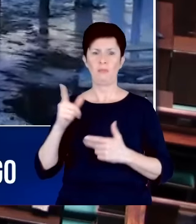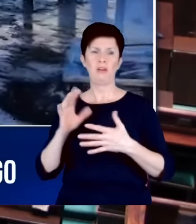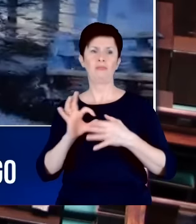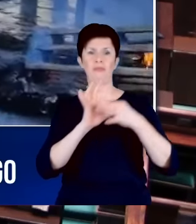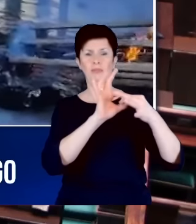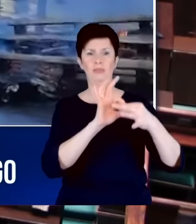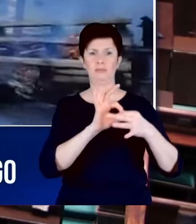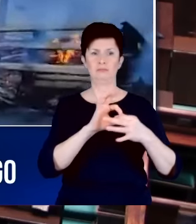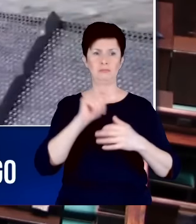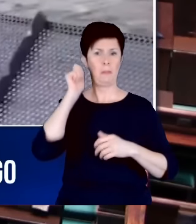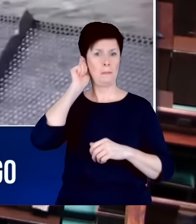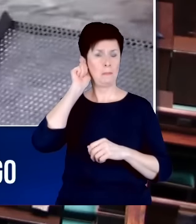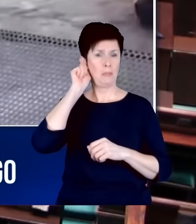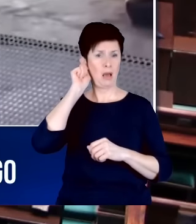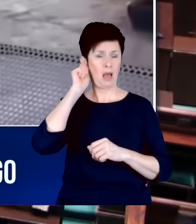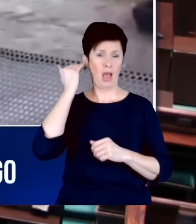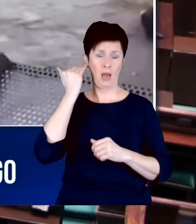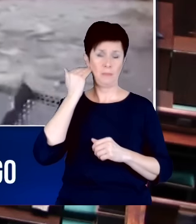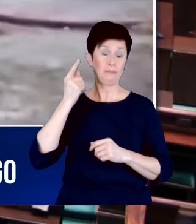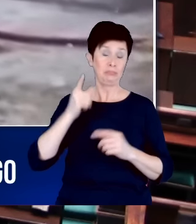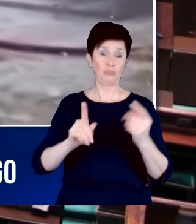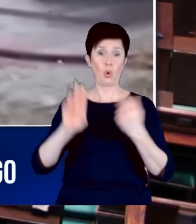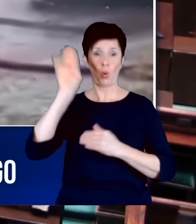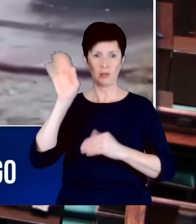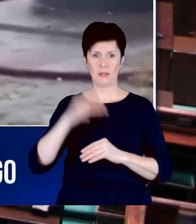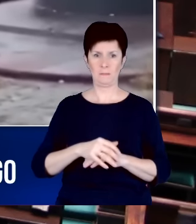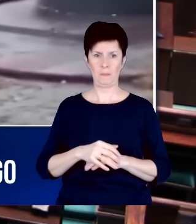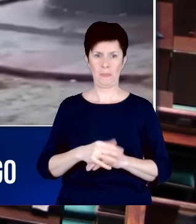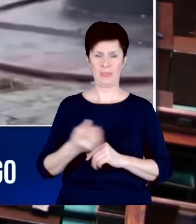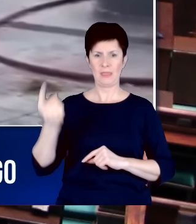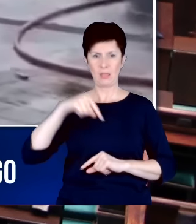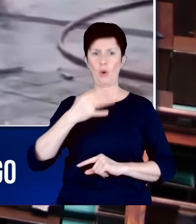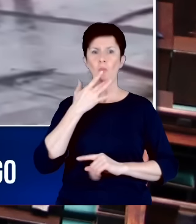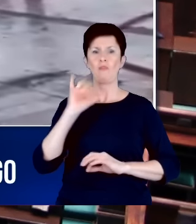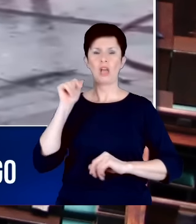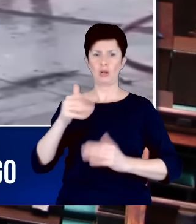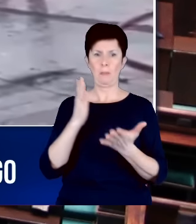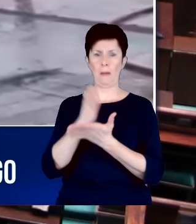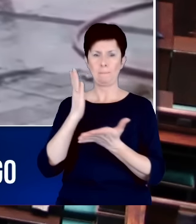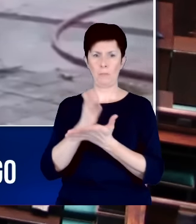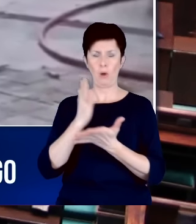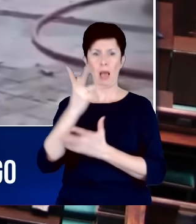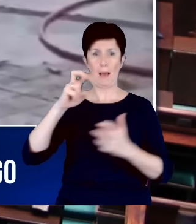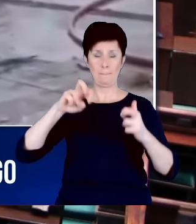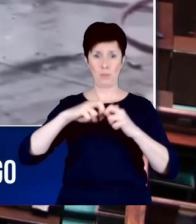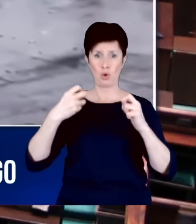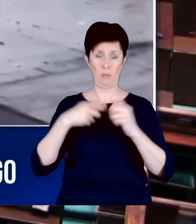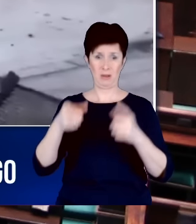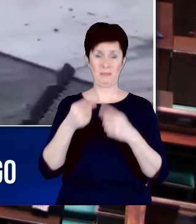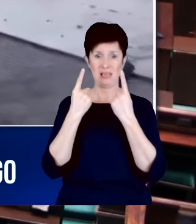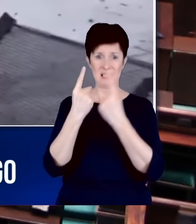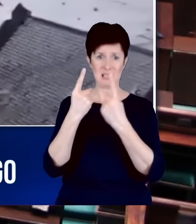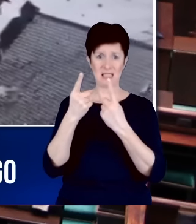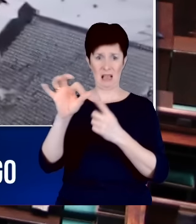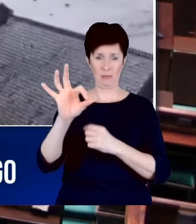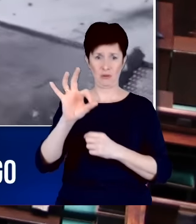głosuje. Więc pan przychodzi do polskiej telewizji, opowiada, jak trzeba pomóc rolnikom w problemie, który sami wykreowaliście. No